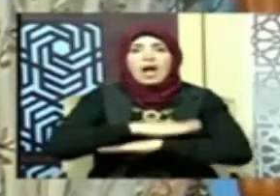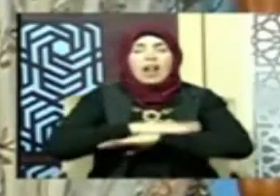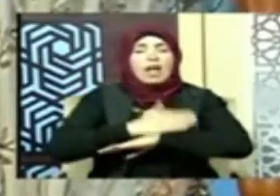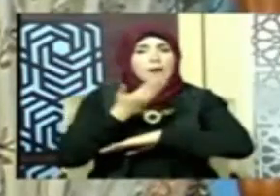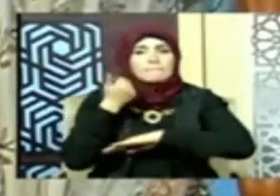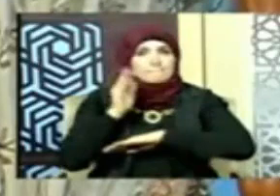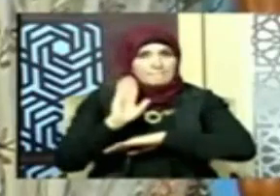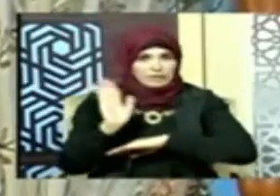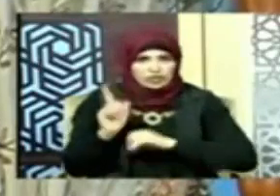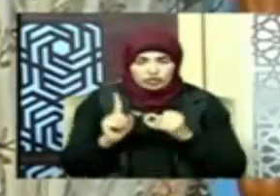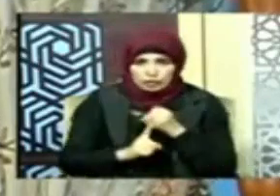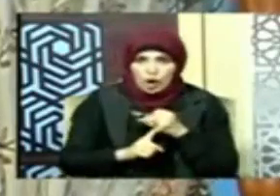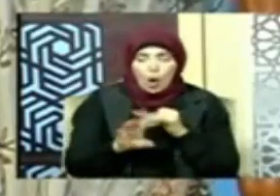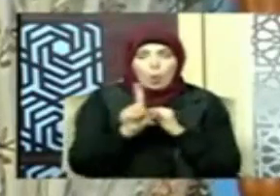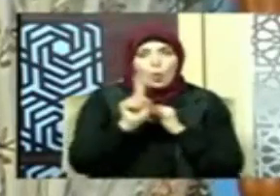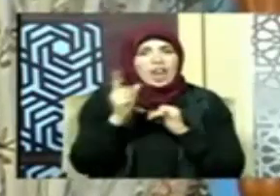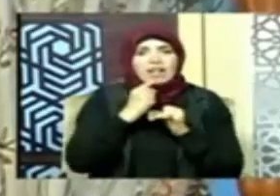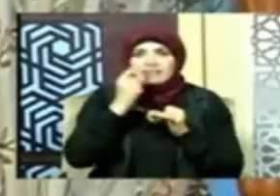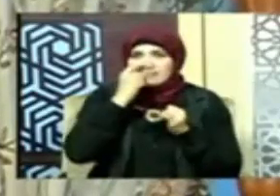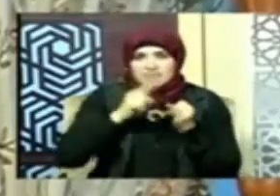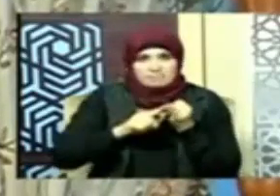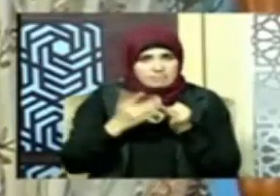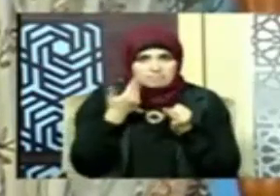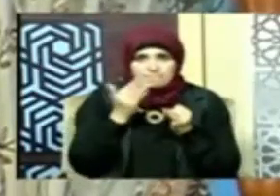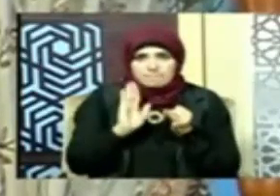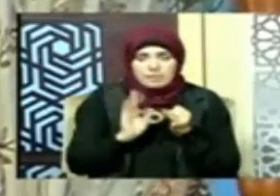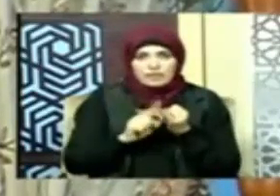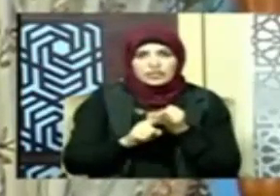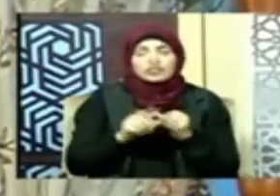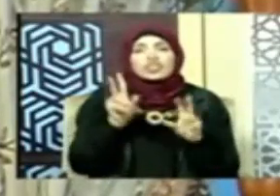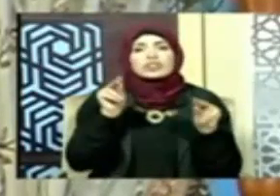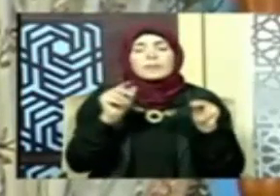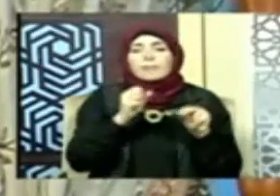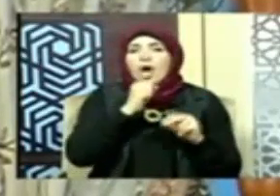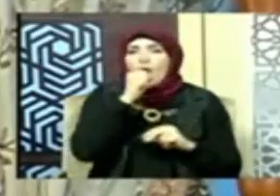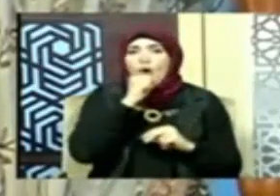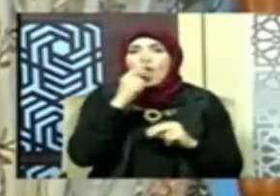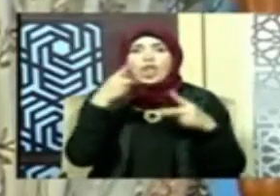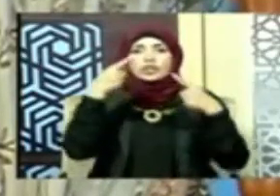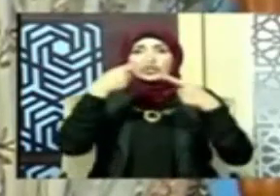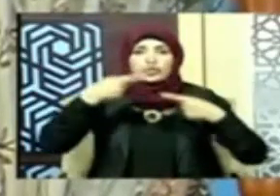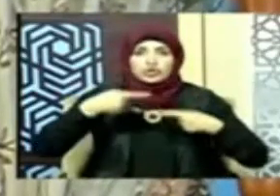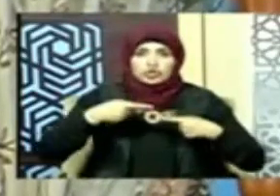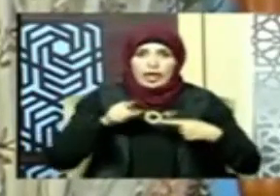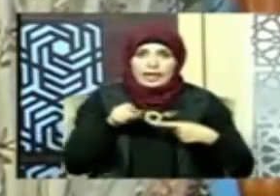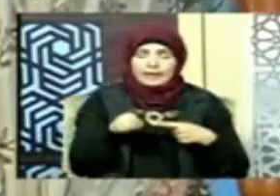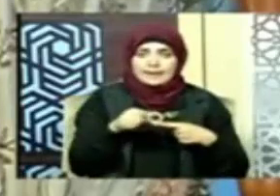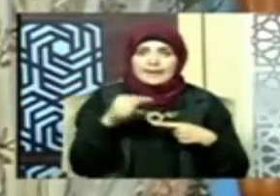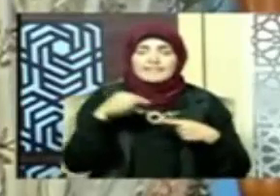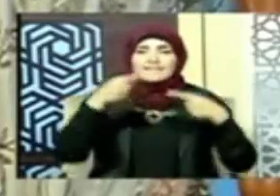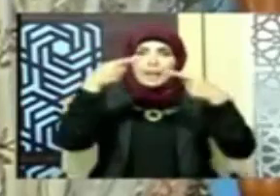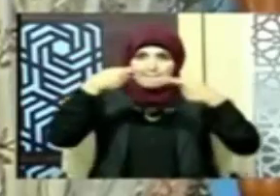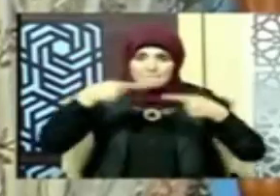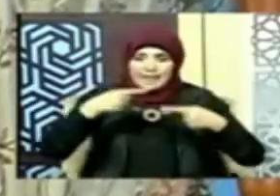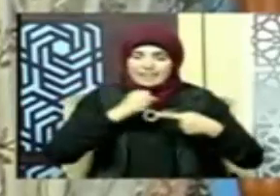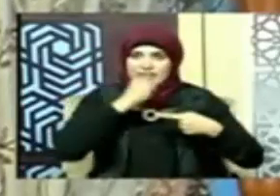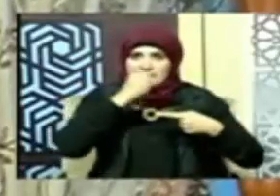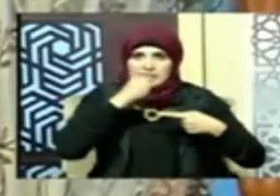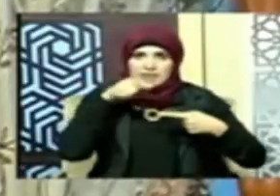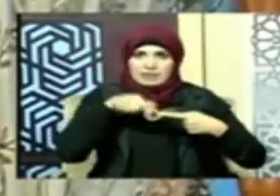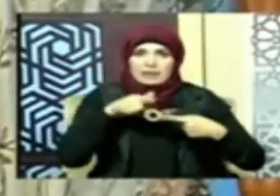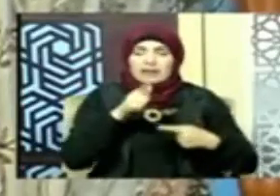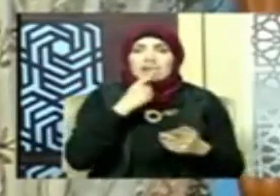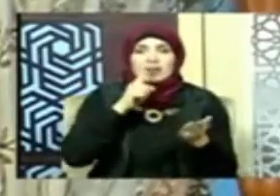لهم ولا دين. وكما قال الشاعر في اهجى بيت قالته العرب: